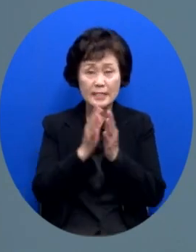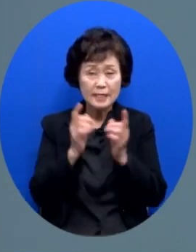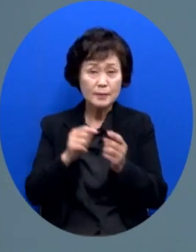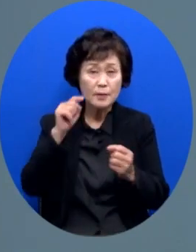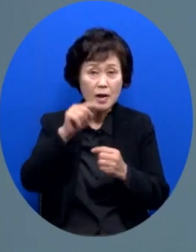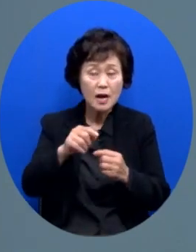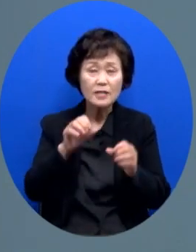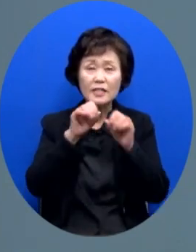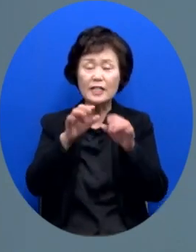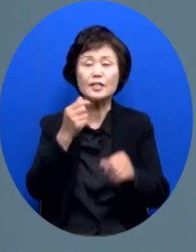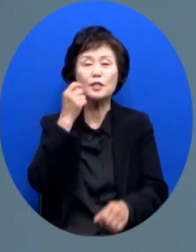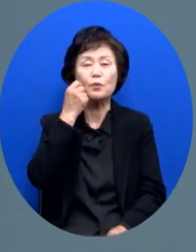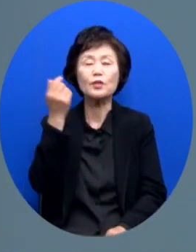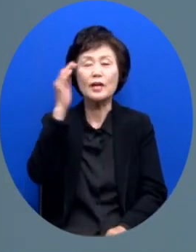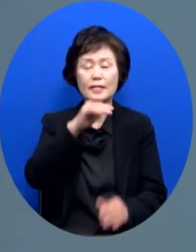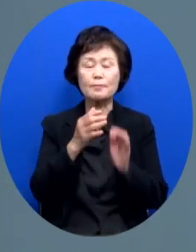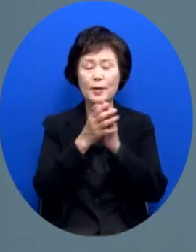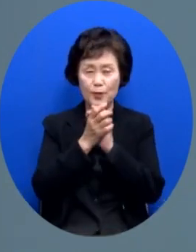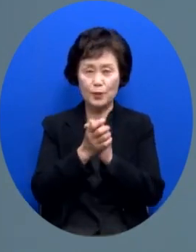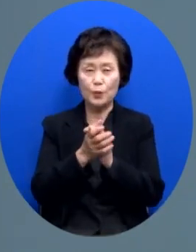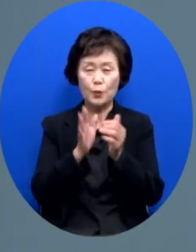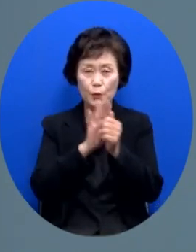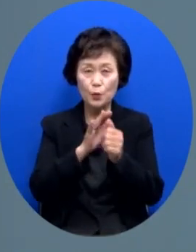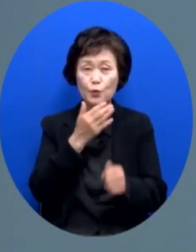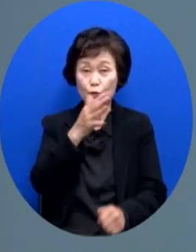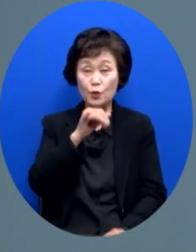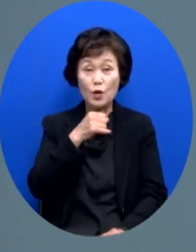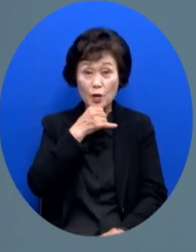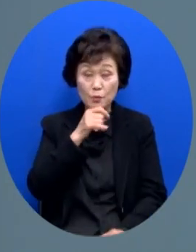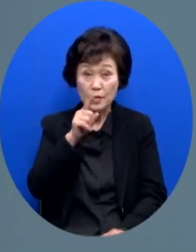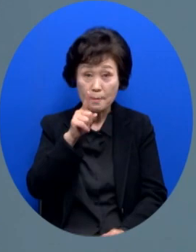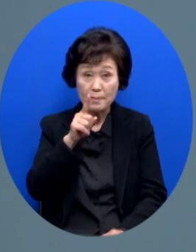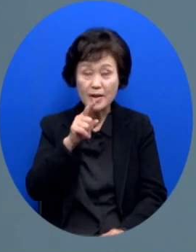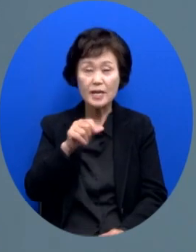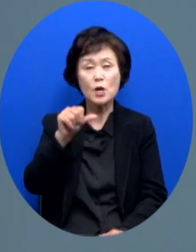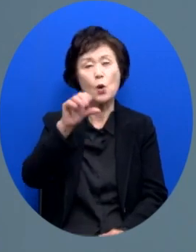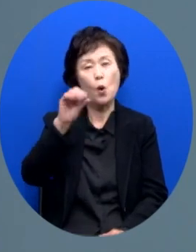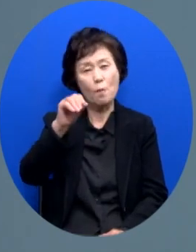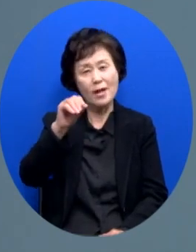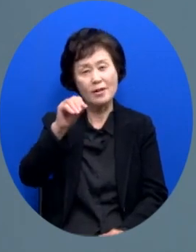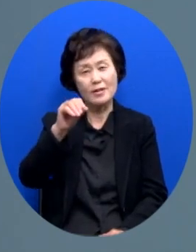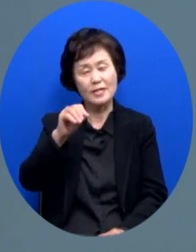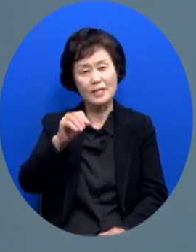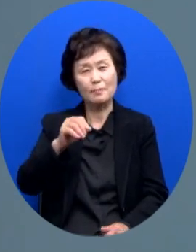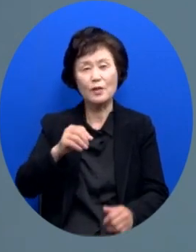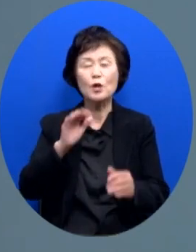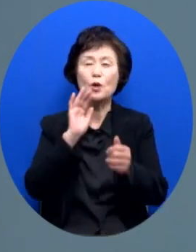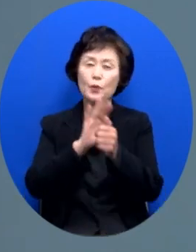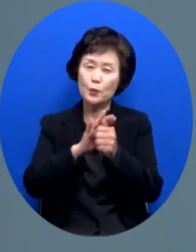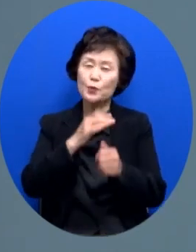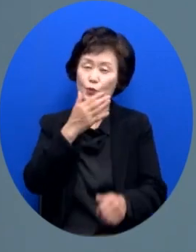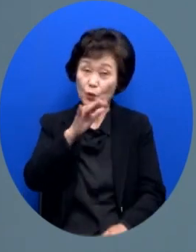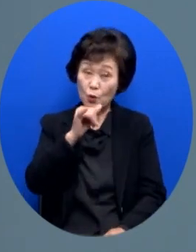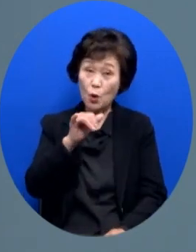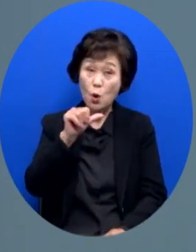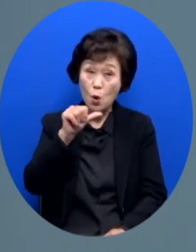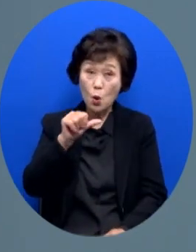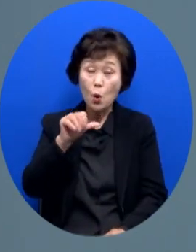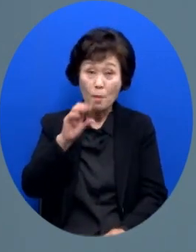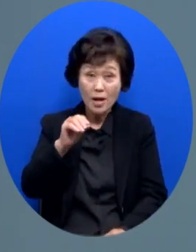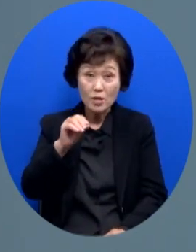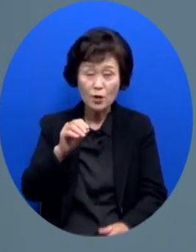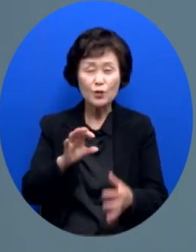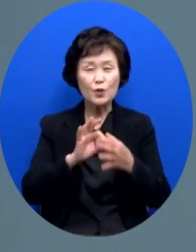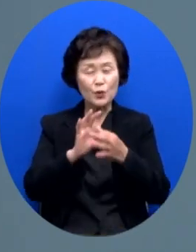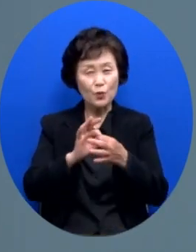지원할 수 있고 또한 염소 한 마리 5만 원이면 보낼 수 있는데 작은 내가 5만 원의 헌금을 통해 갖고 그 영혼들에게